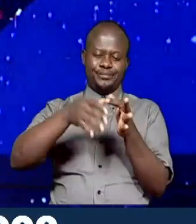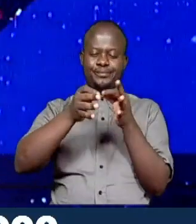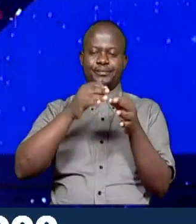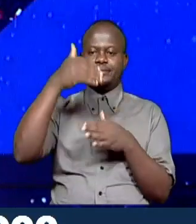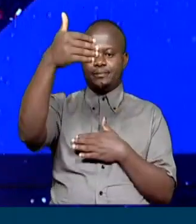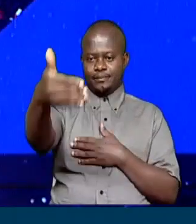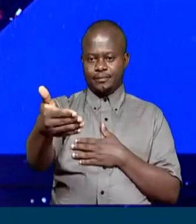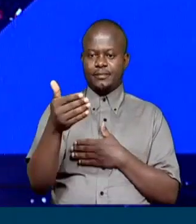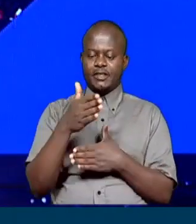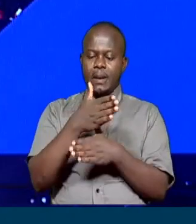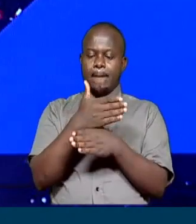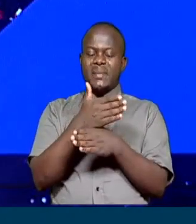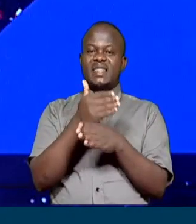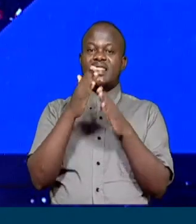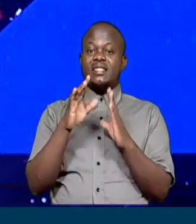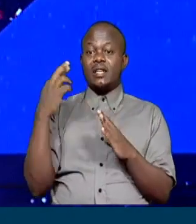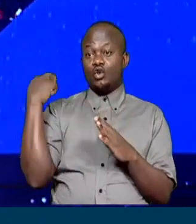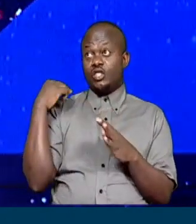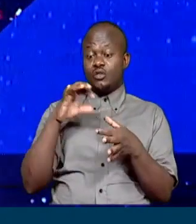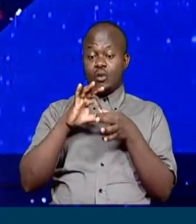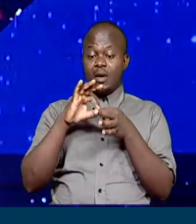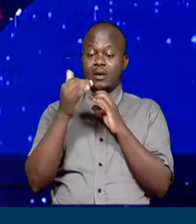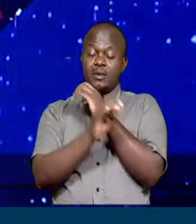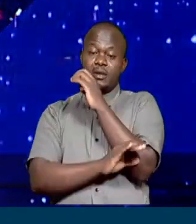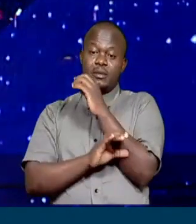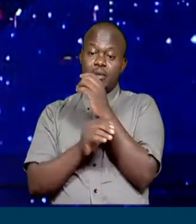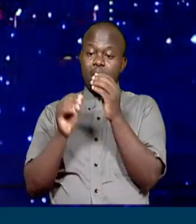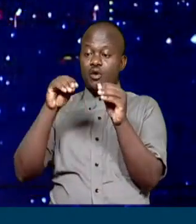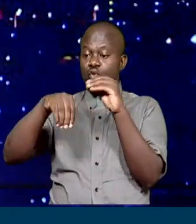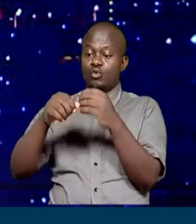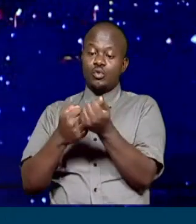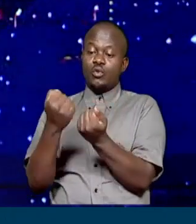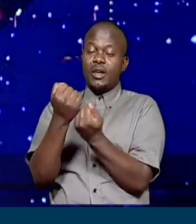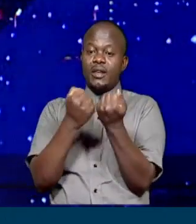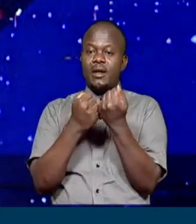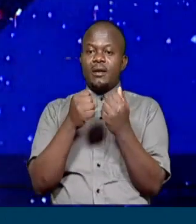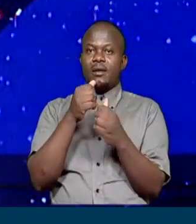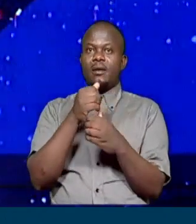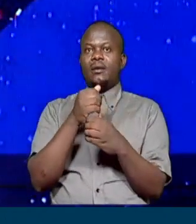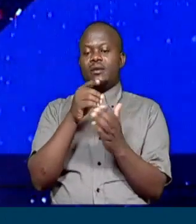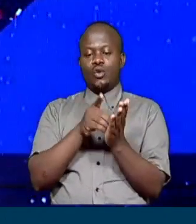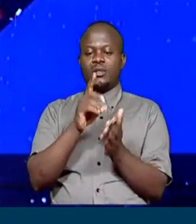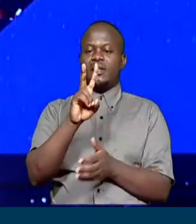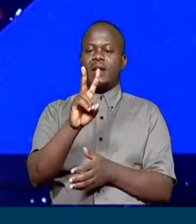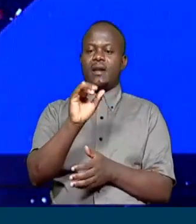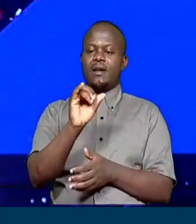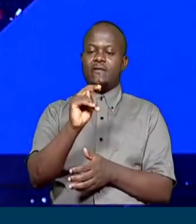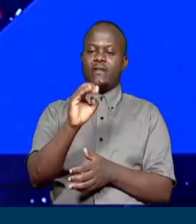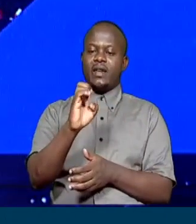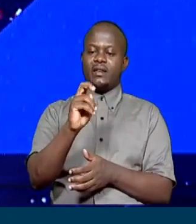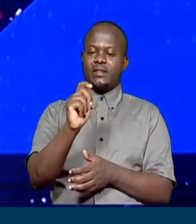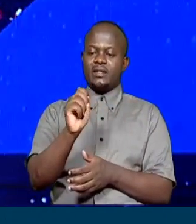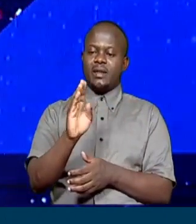Muyandi makuru kandi Minisitiri w'Ububanyi n'Amahanga n'Ubutwererane Dr Vincent Biruta avuga ko ibibazo by'umutekano muke muri Afurika